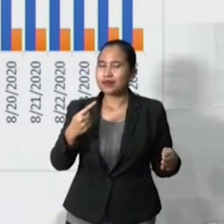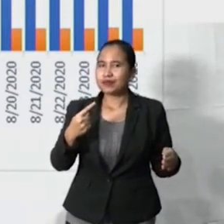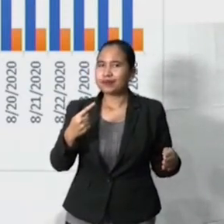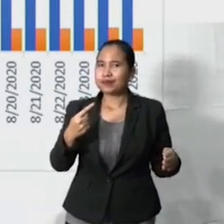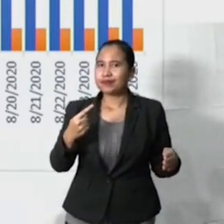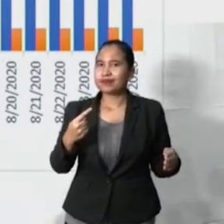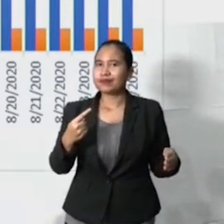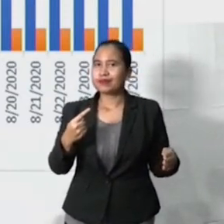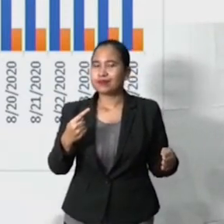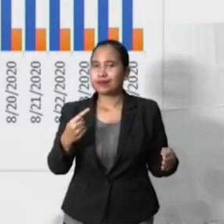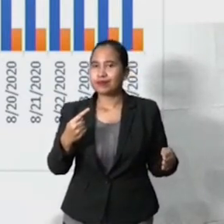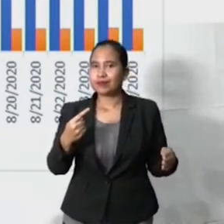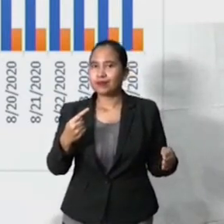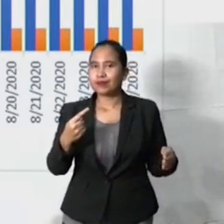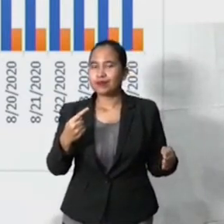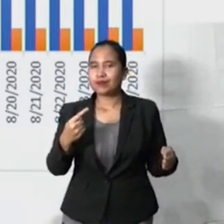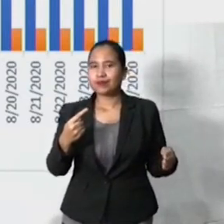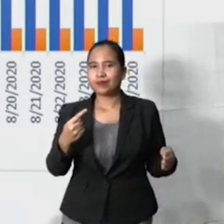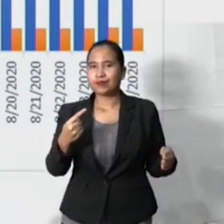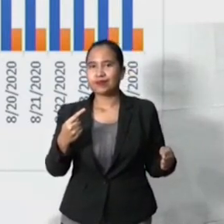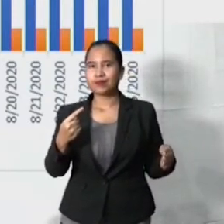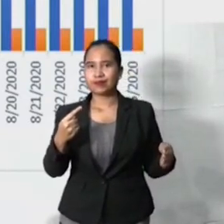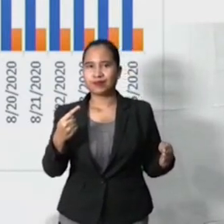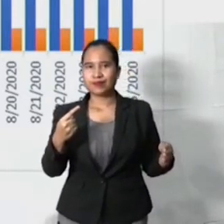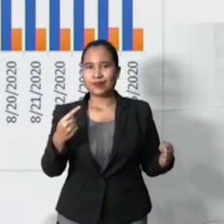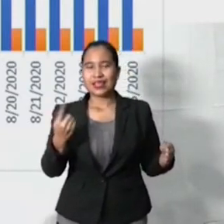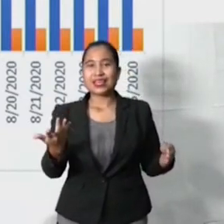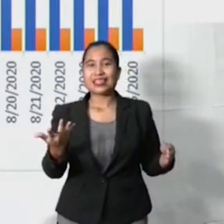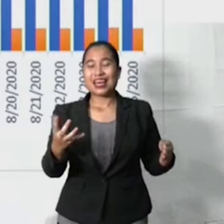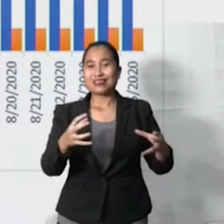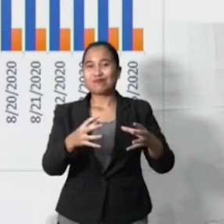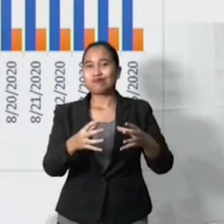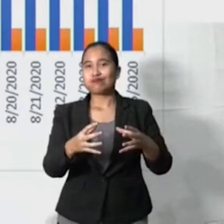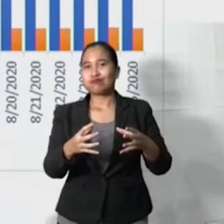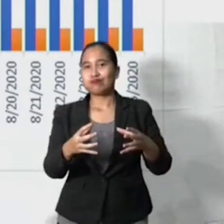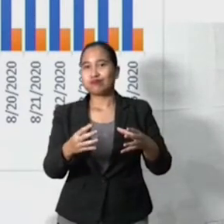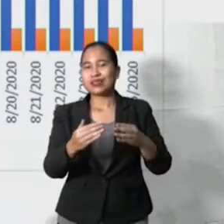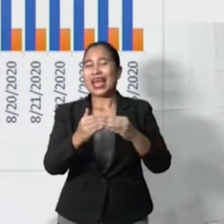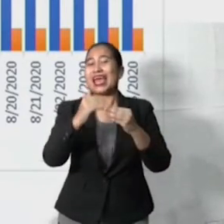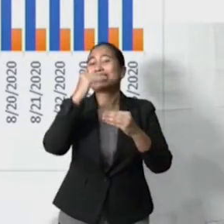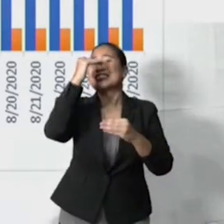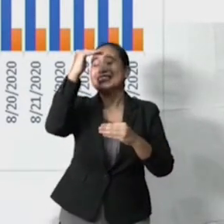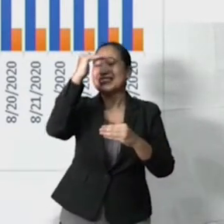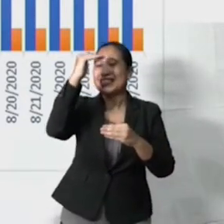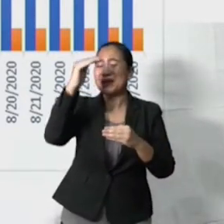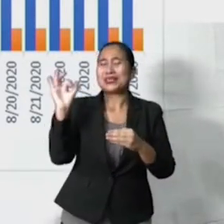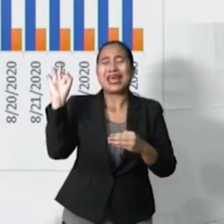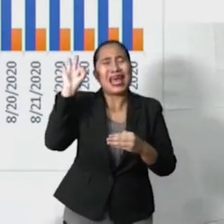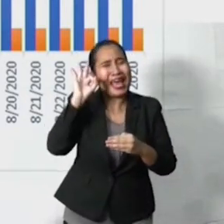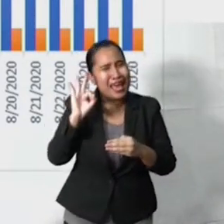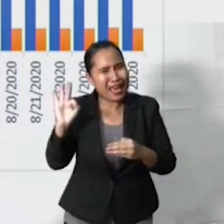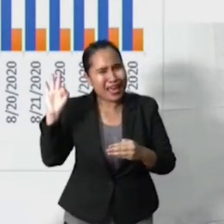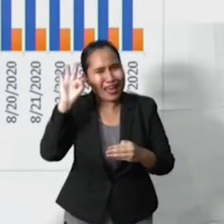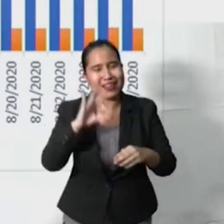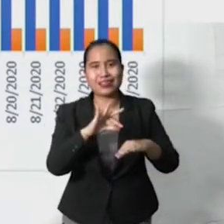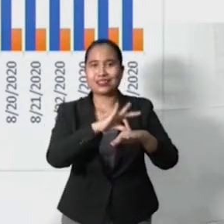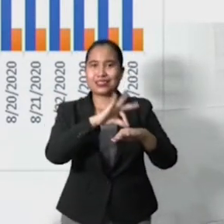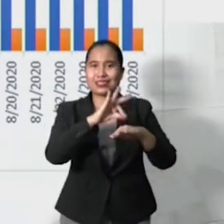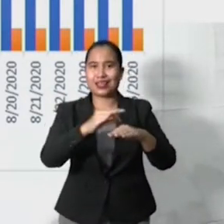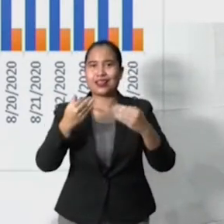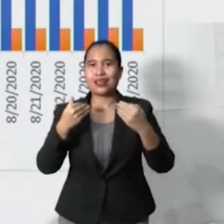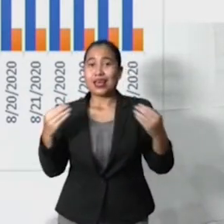ijsberg. Is het extreme deel van die mensen die ziek zijn in de samenleving. Als